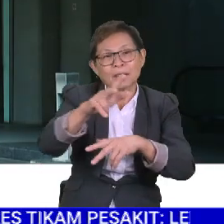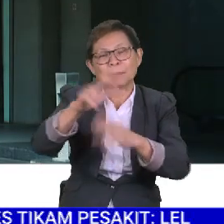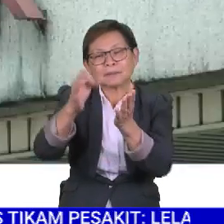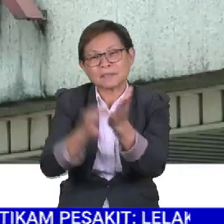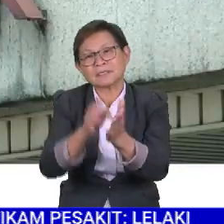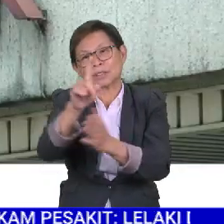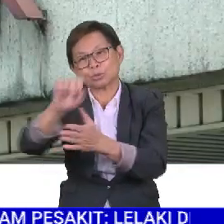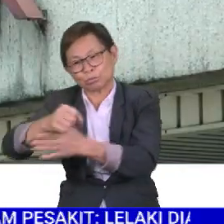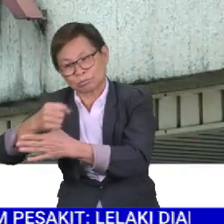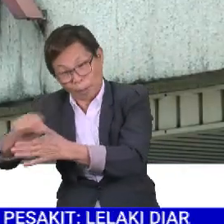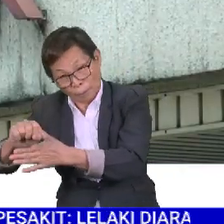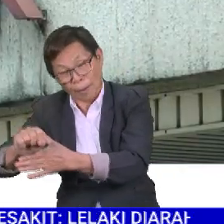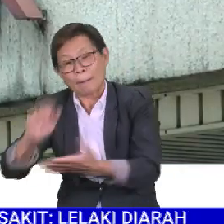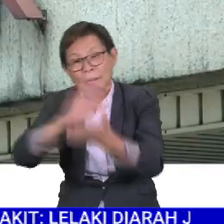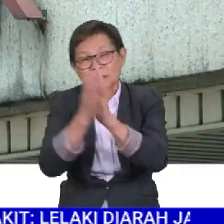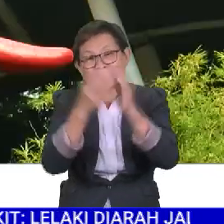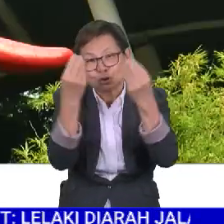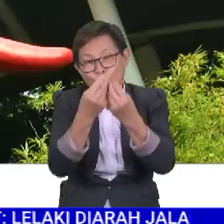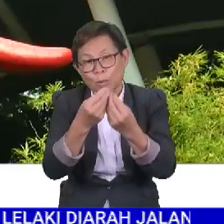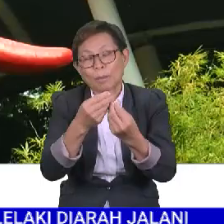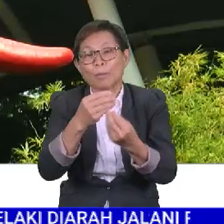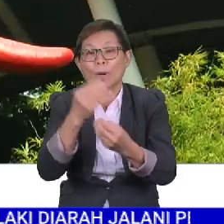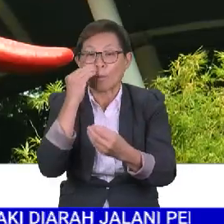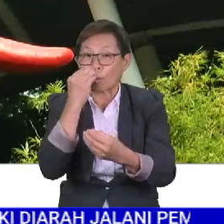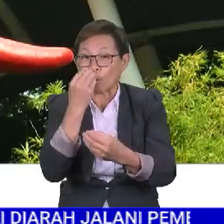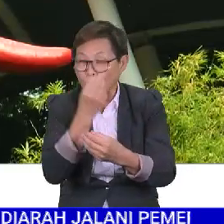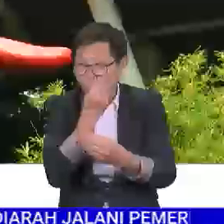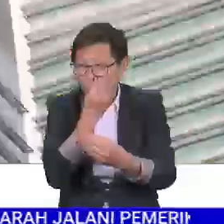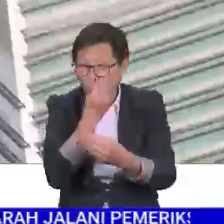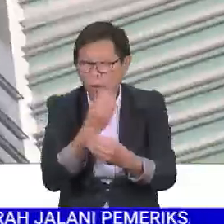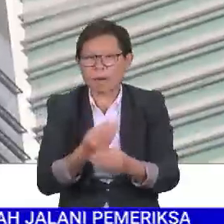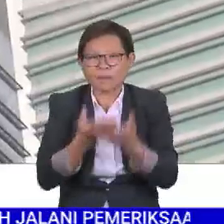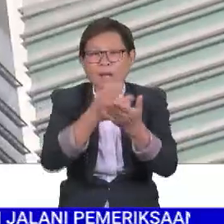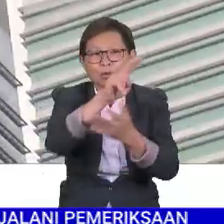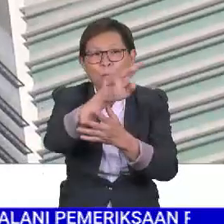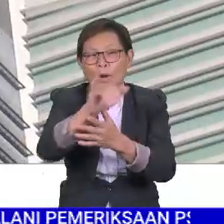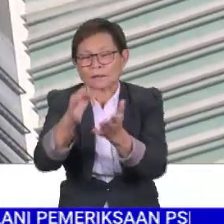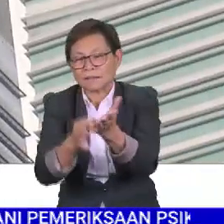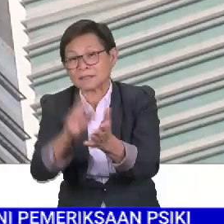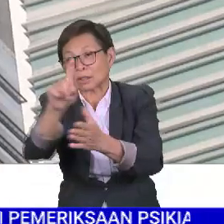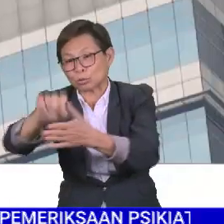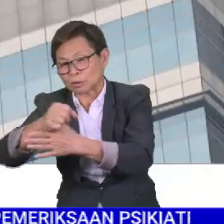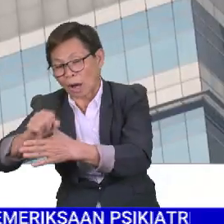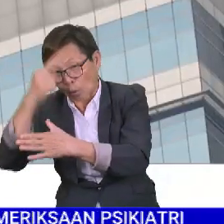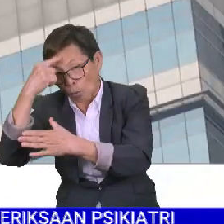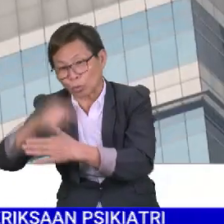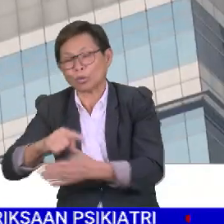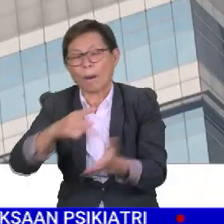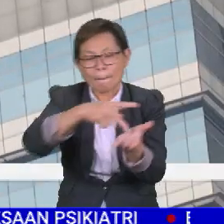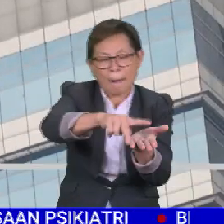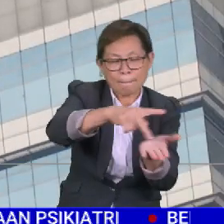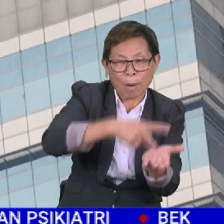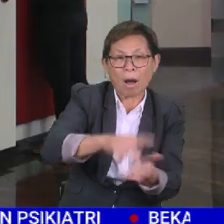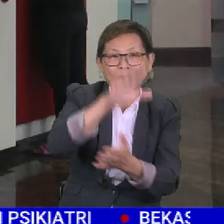sein saham ini menjadikan jumlah di bidang tahunan dicadangkan kepada 26 Sin saham untuk di sebuah pembayaran